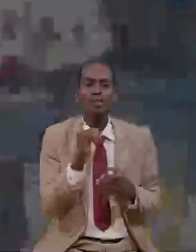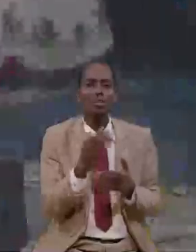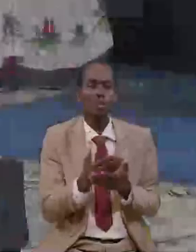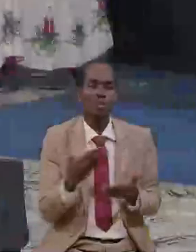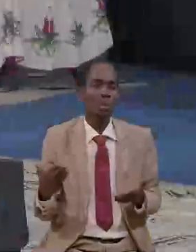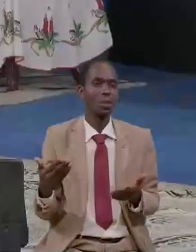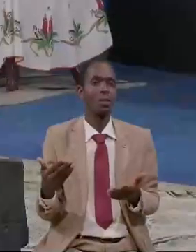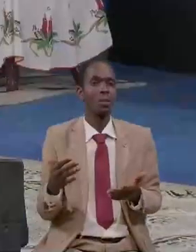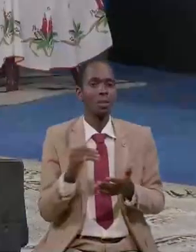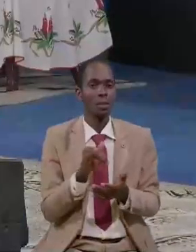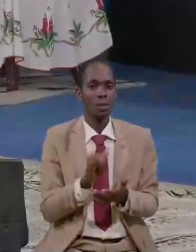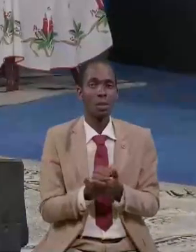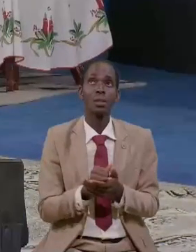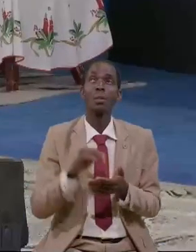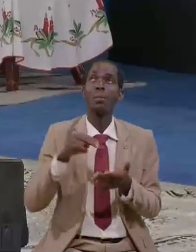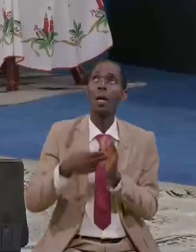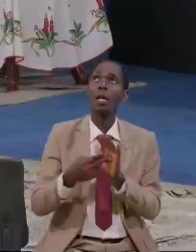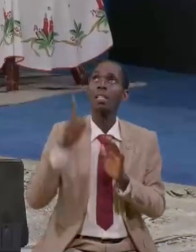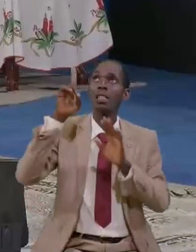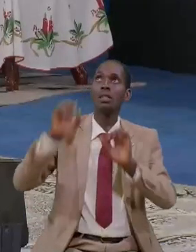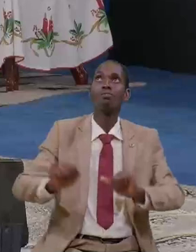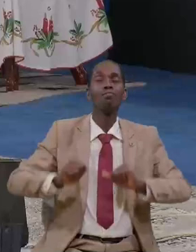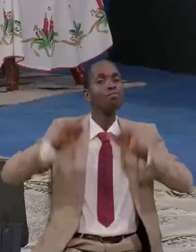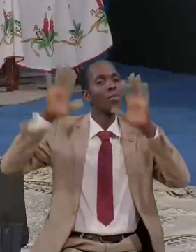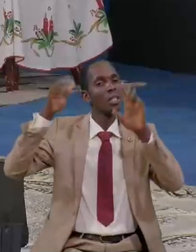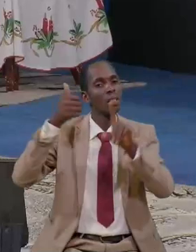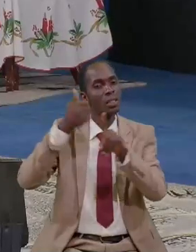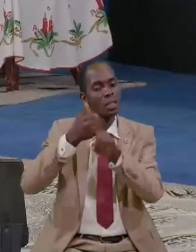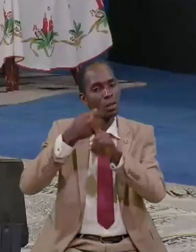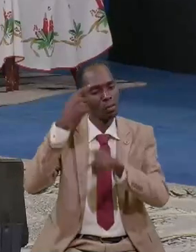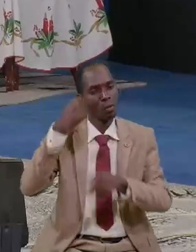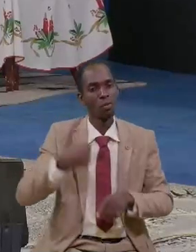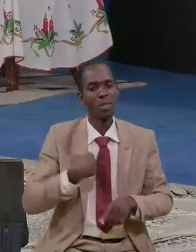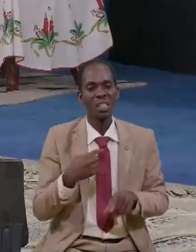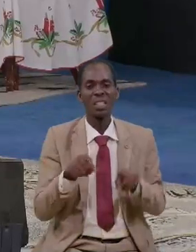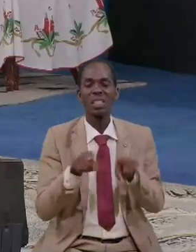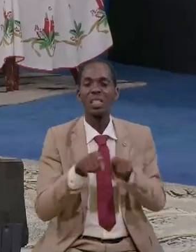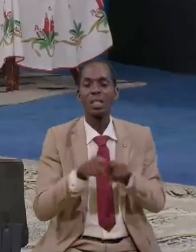S'est livré lui-même pour moi. C'est comme si un riche,